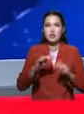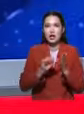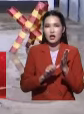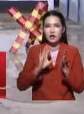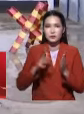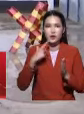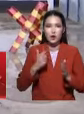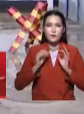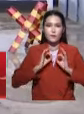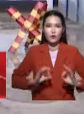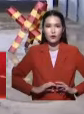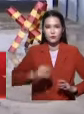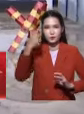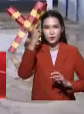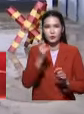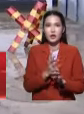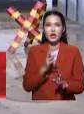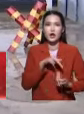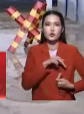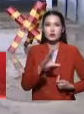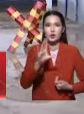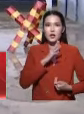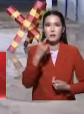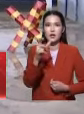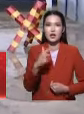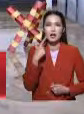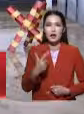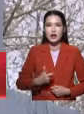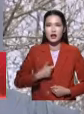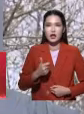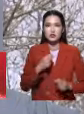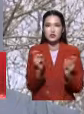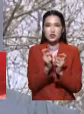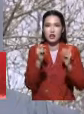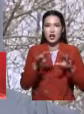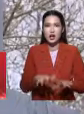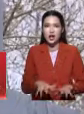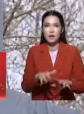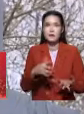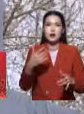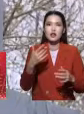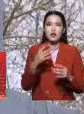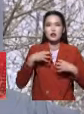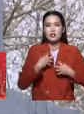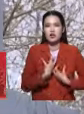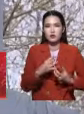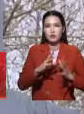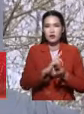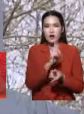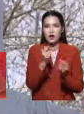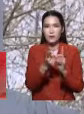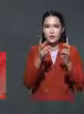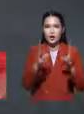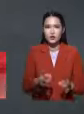Әскери прокуратураның мәліметінше кезекшілікте тұрған екі әскери қызметкер жанжалдасып, арты осындай қайғылы жағдай ұласты. Жарақат